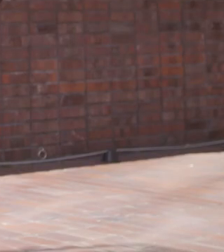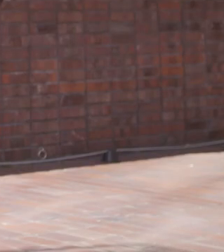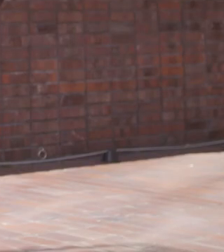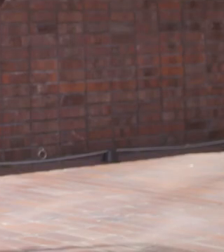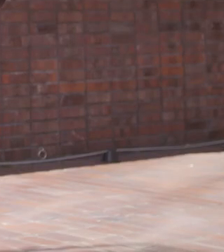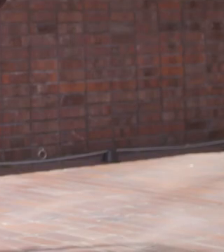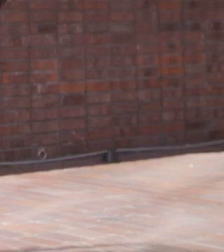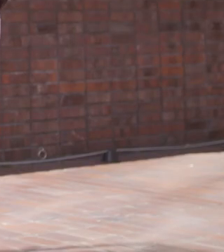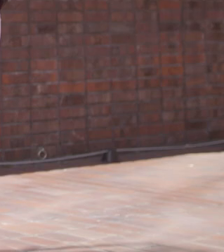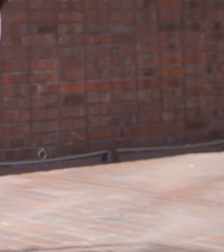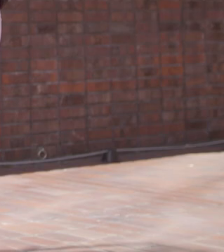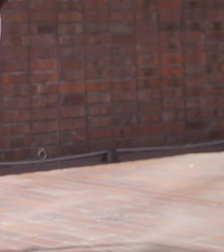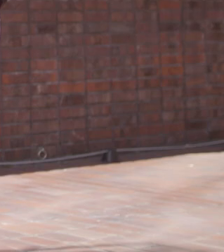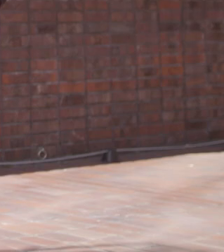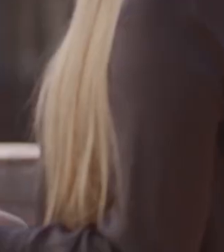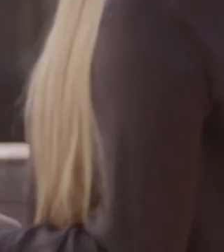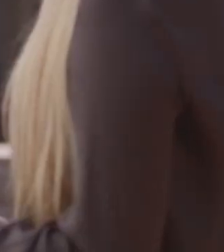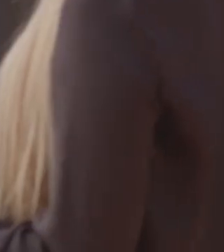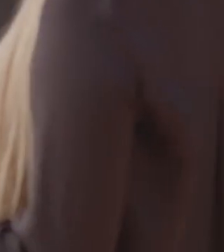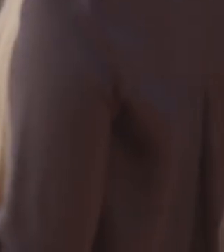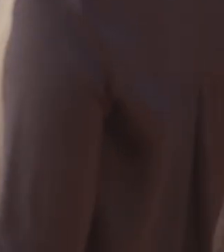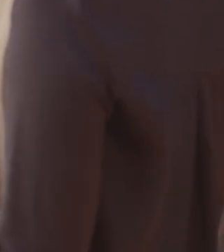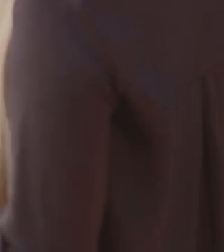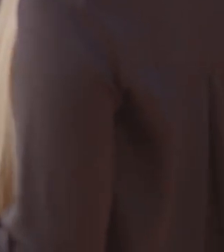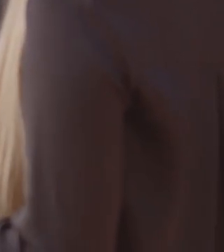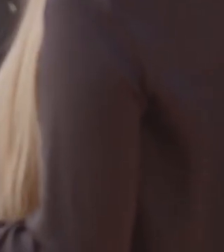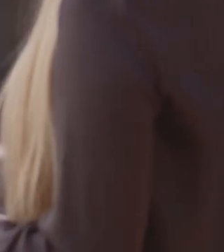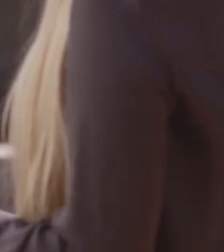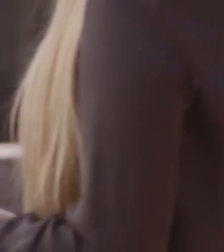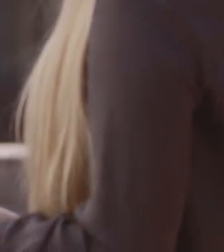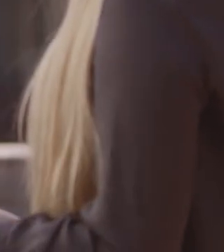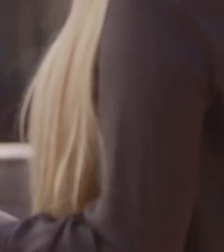Paulina Świtała, pracownik Centrum Obsługi Studentów. Dzień dobry pani